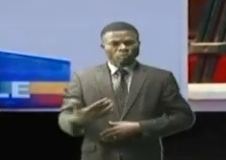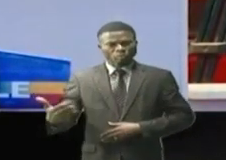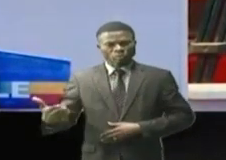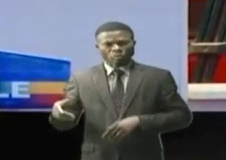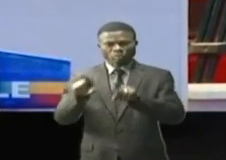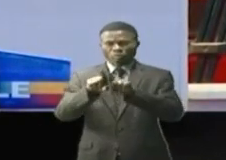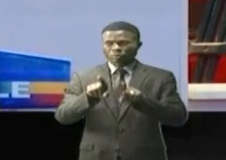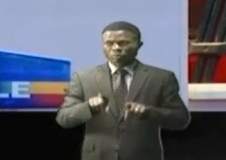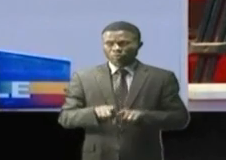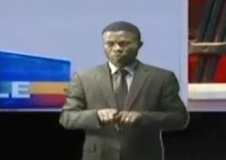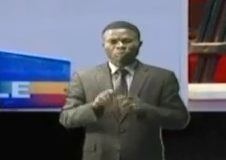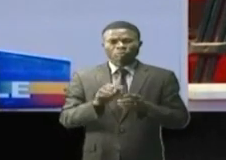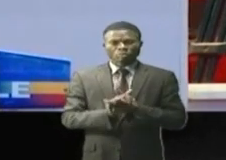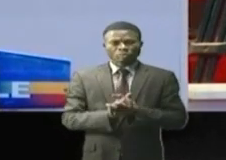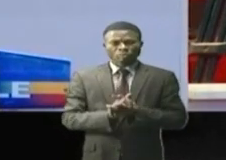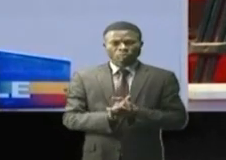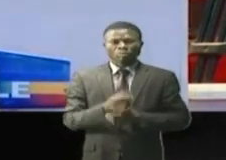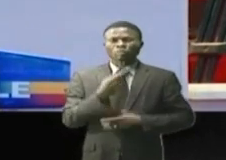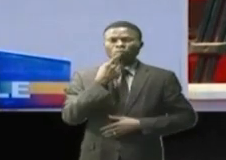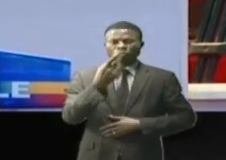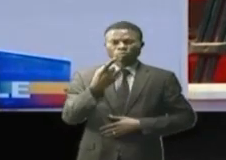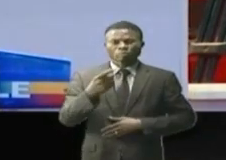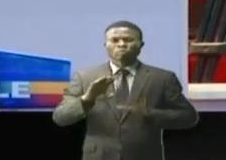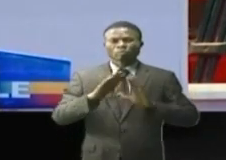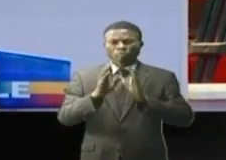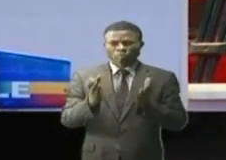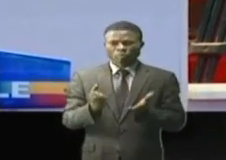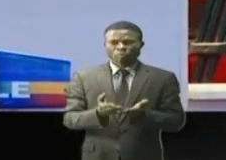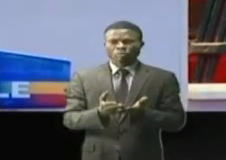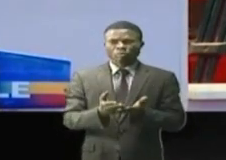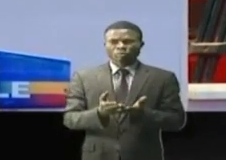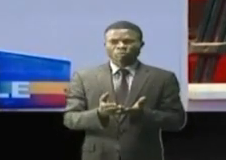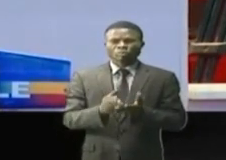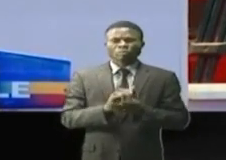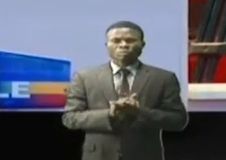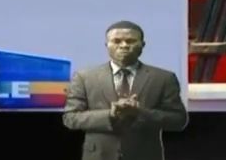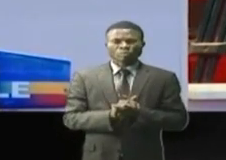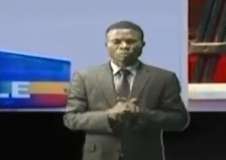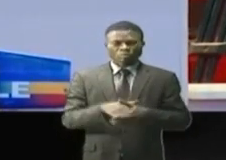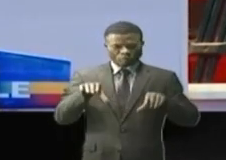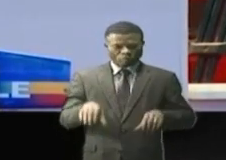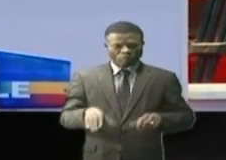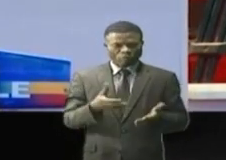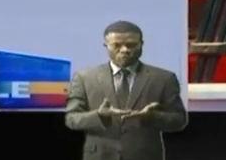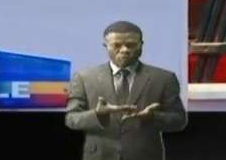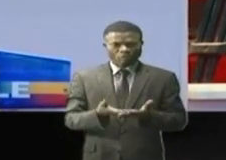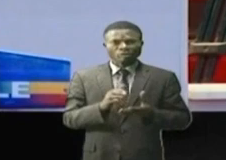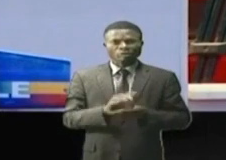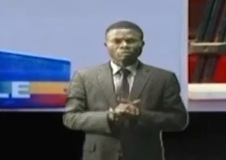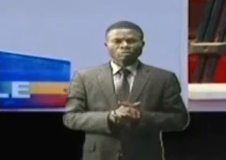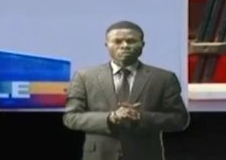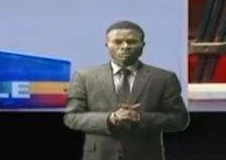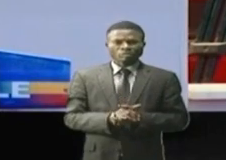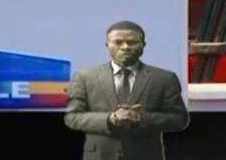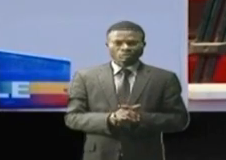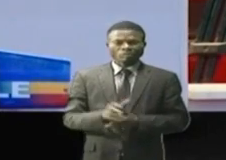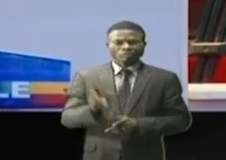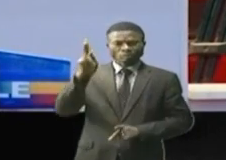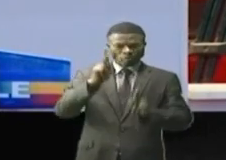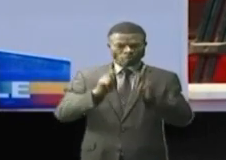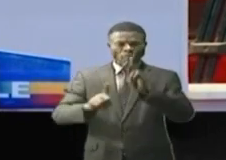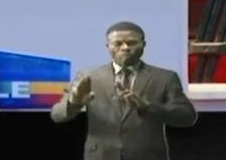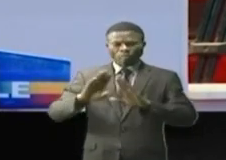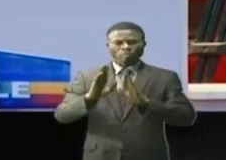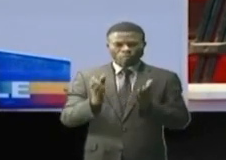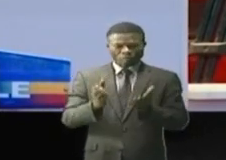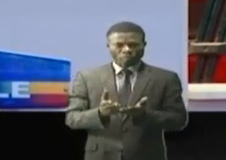diaboliques visant à déstabiliser la République démocratique du Congo. Nos populations, dans